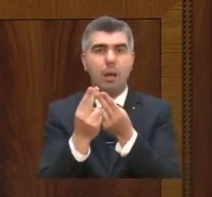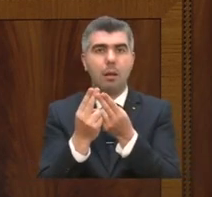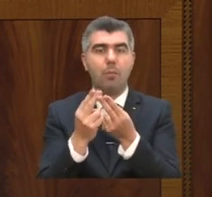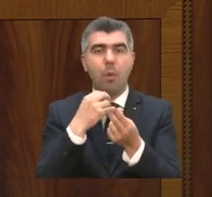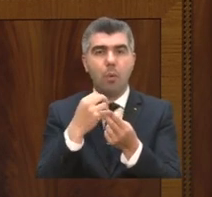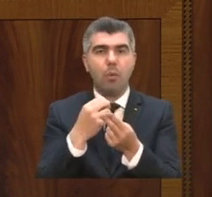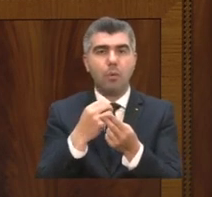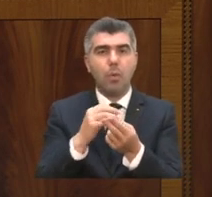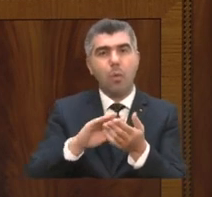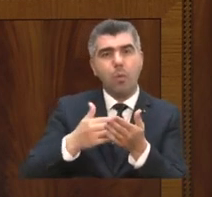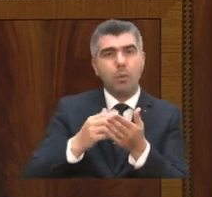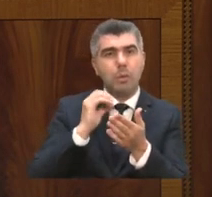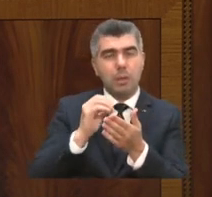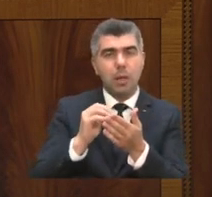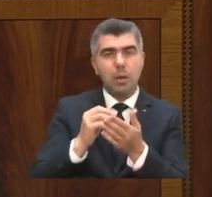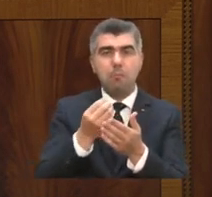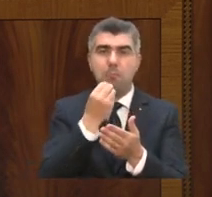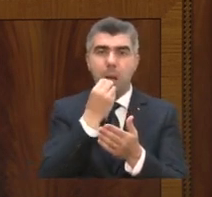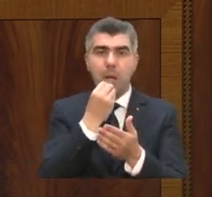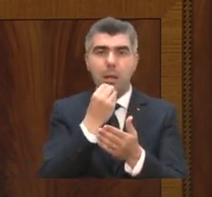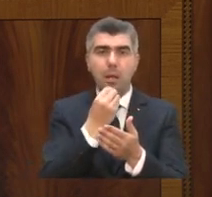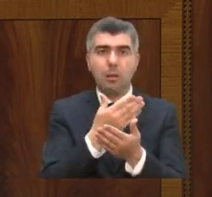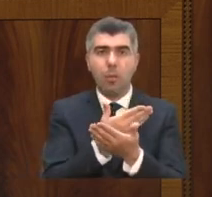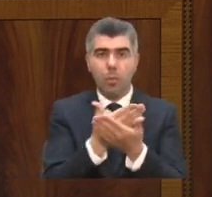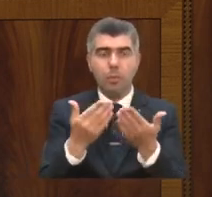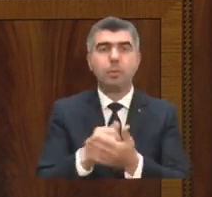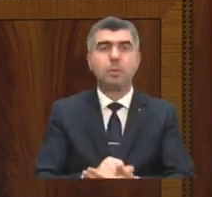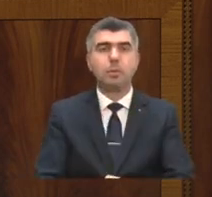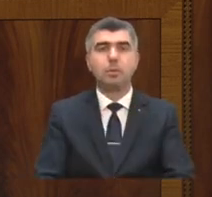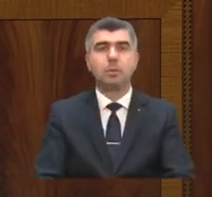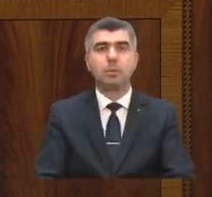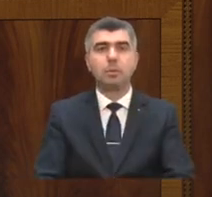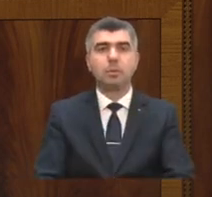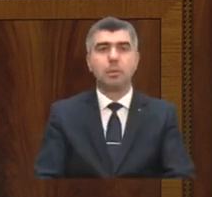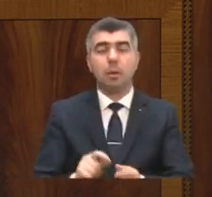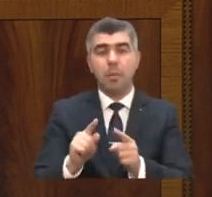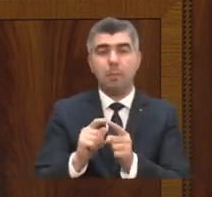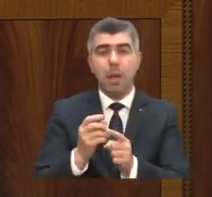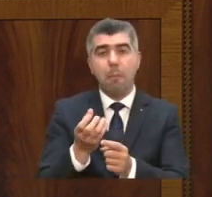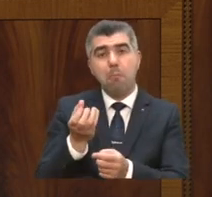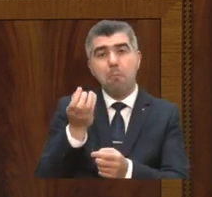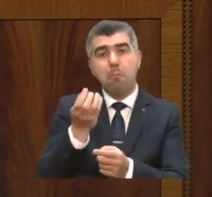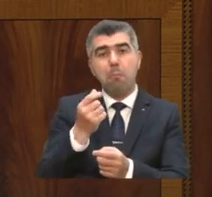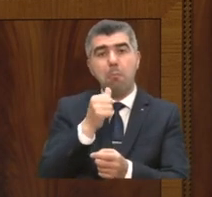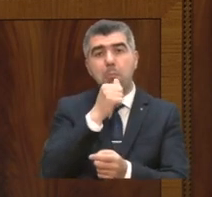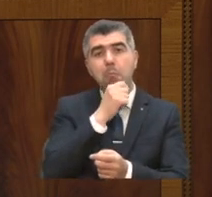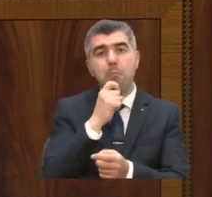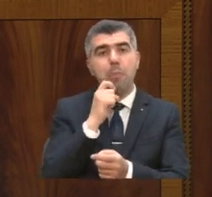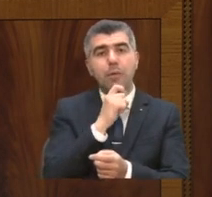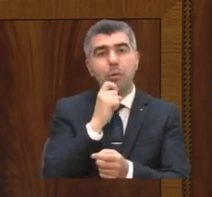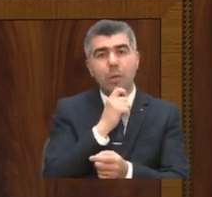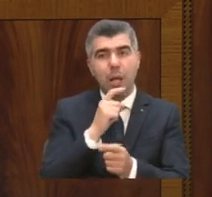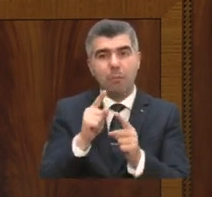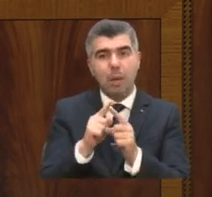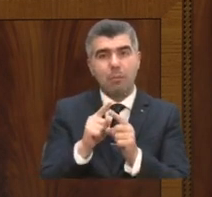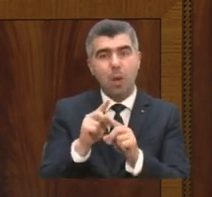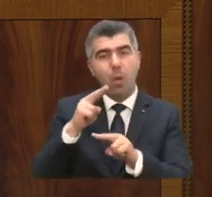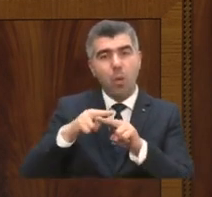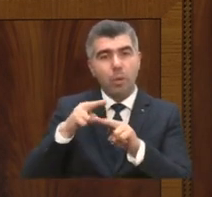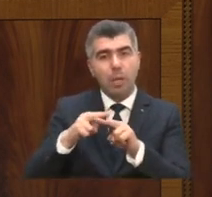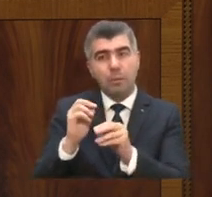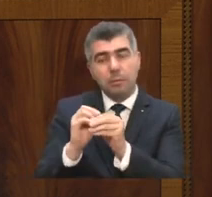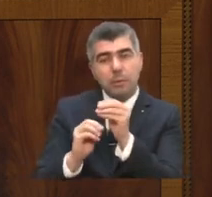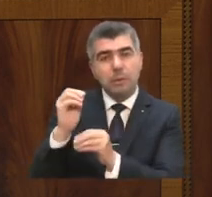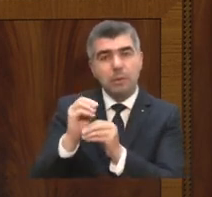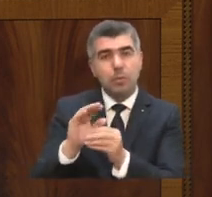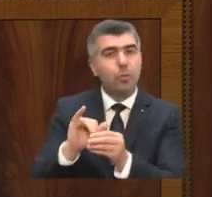عندهاش واحد لامباكت حتى على المواد الغذائيه. هذاك مطيشه علاش طلعات؟ لانه المصدرين اللي